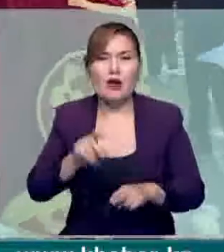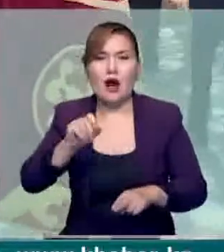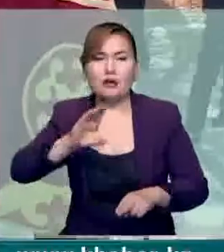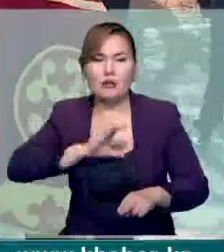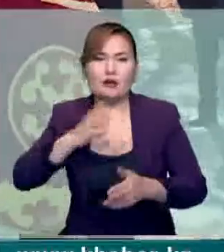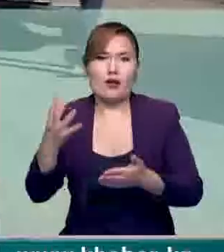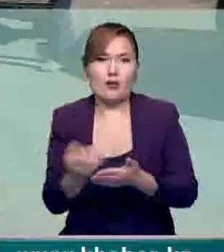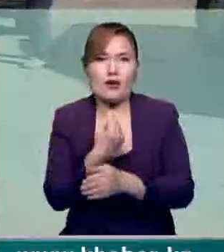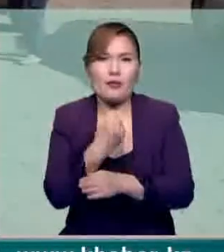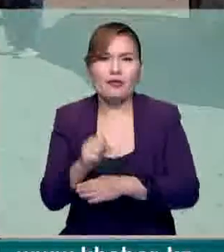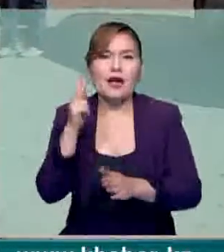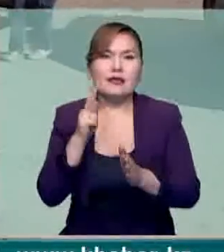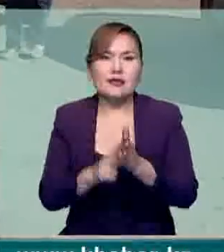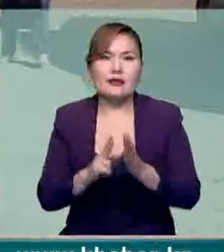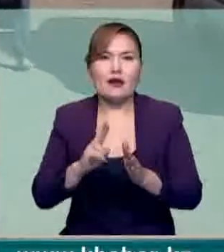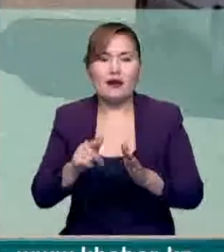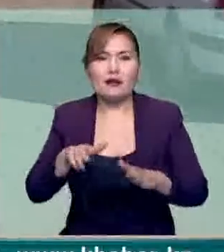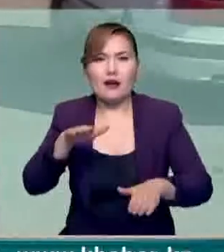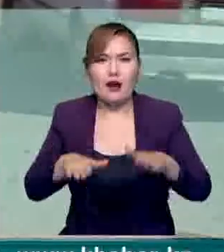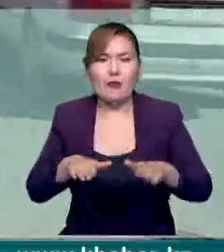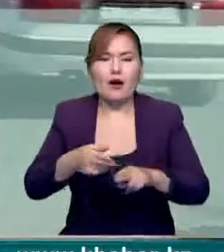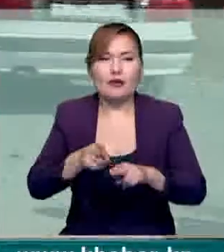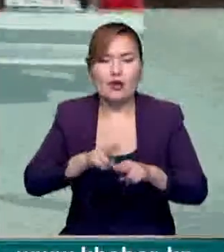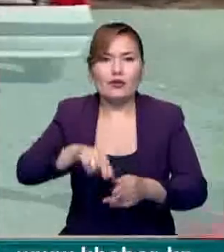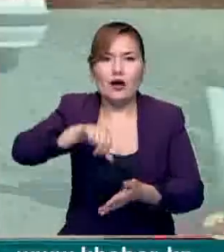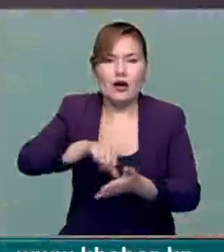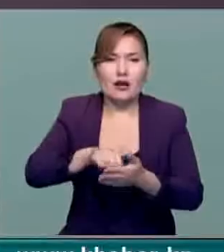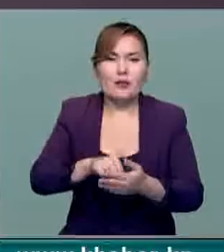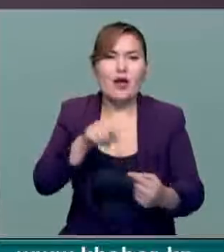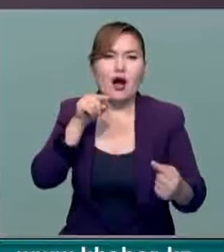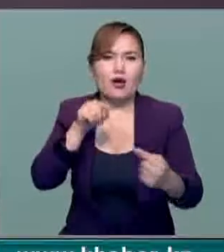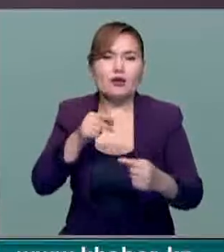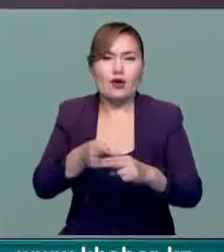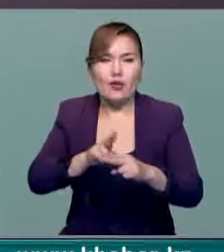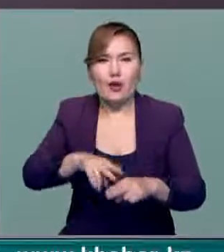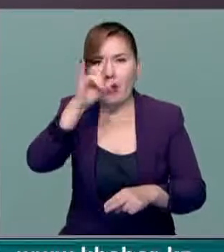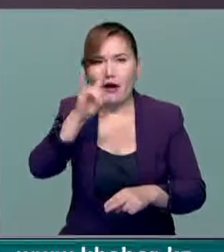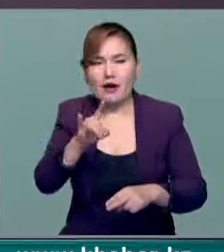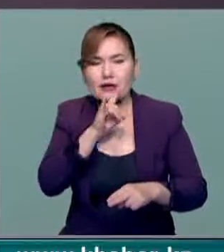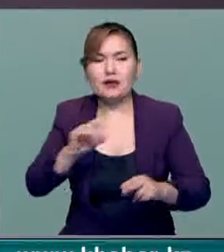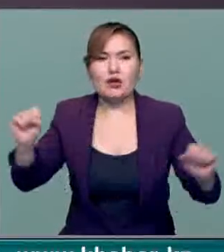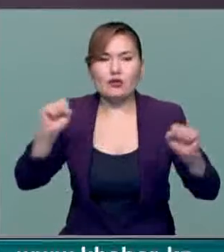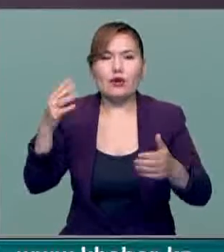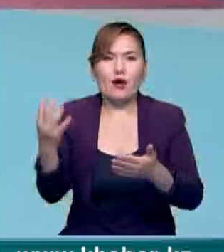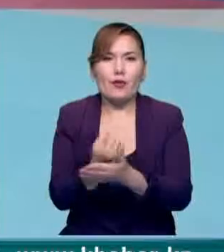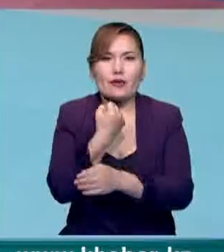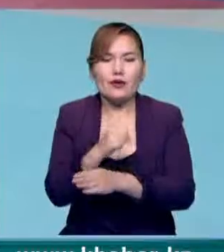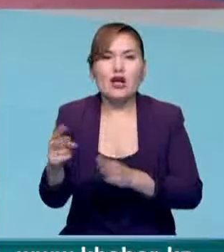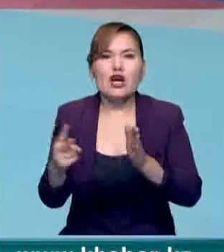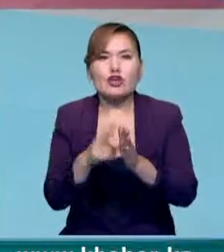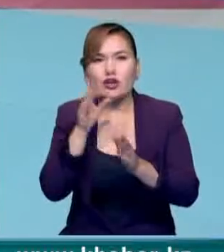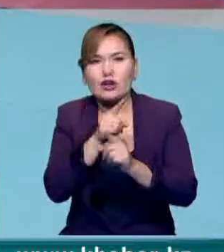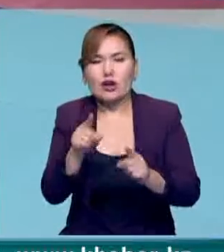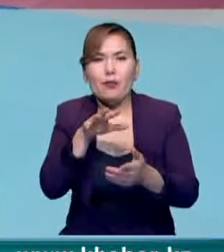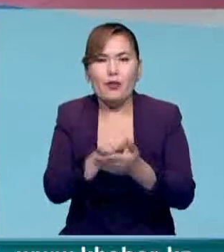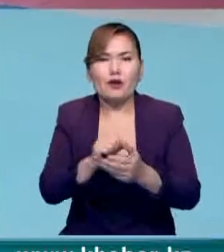атанды. Ол 80 келіге дейінгі салмақта өнер көрсетіп, қарсыластарын айқын басымдықпен ұтқан. 7 жылдан бері осы спортпен шұғылданып